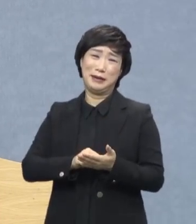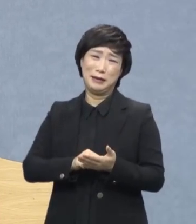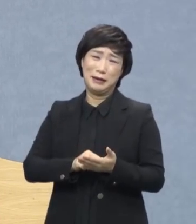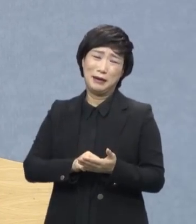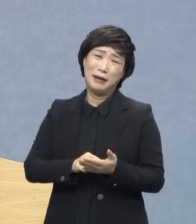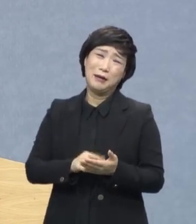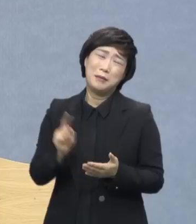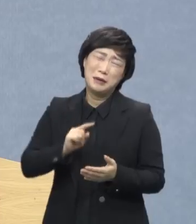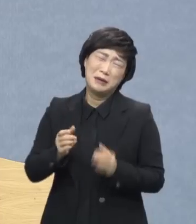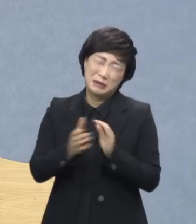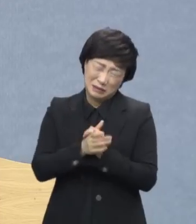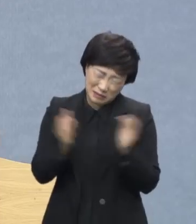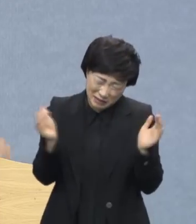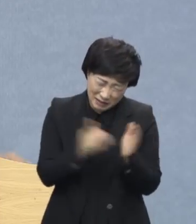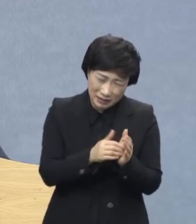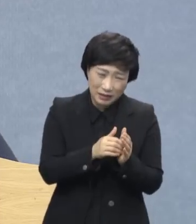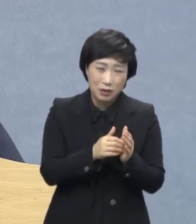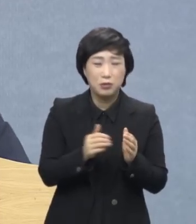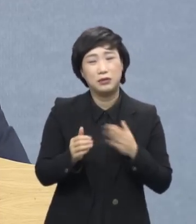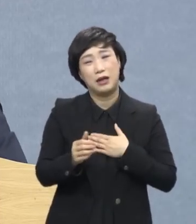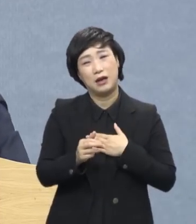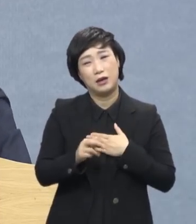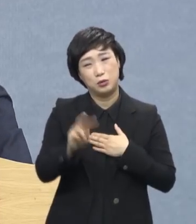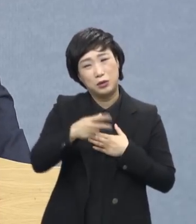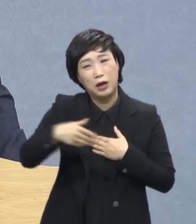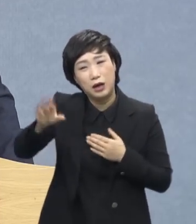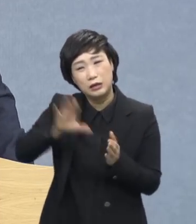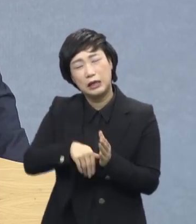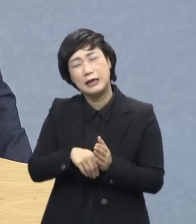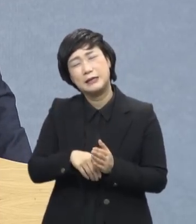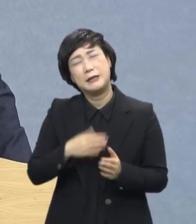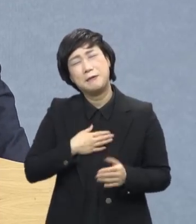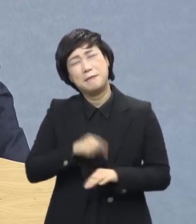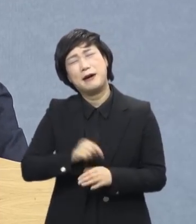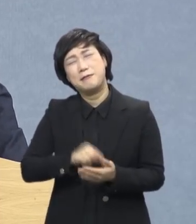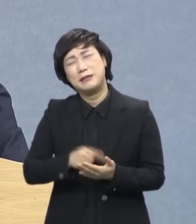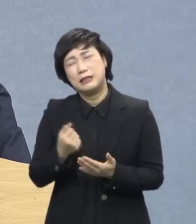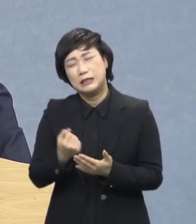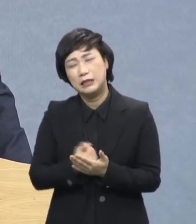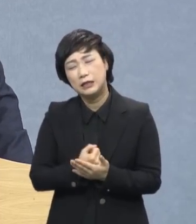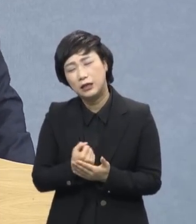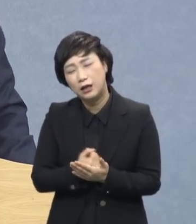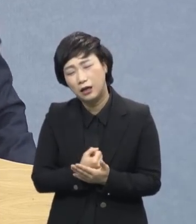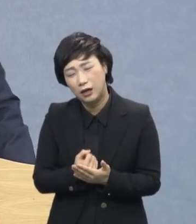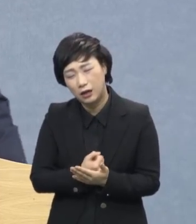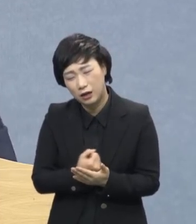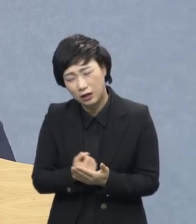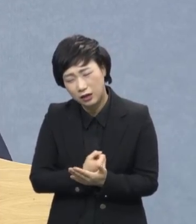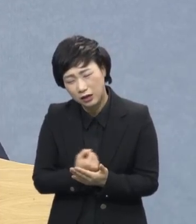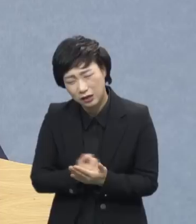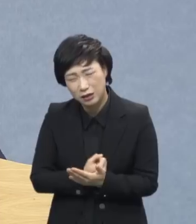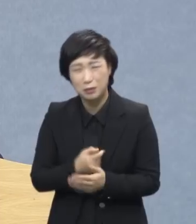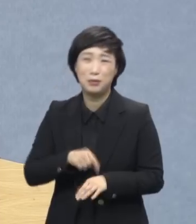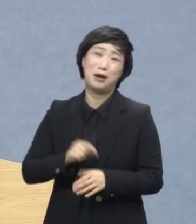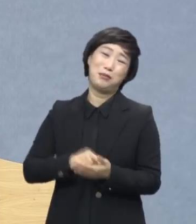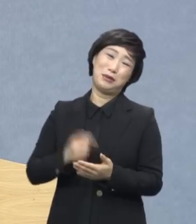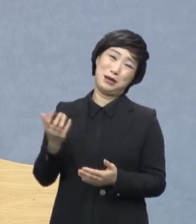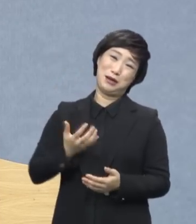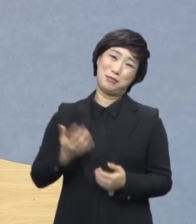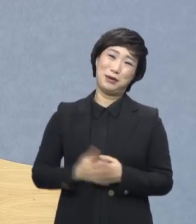아주 기도 마치고 들어갈 때 등이 너무너무 섭섭하고 너무너무 아프다 이